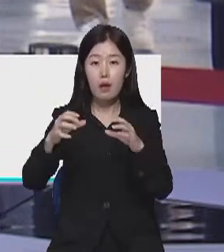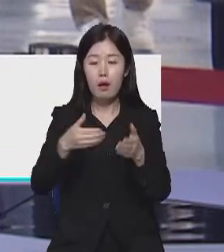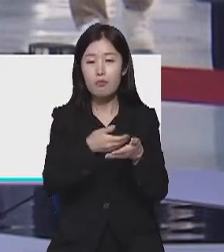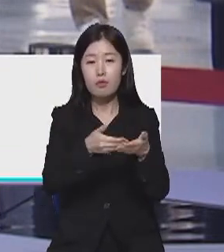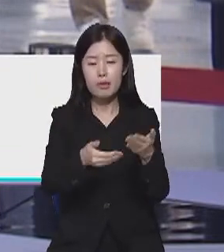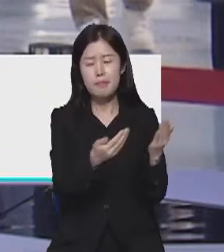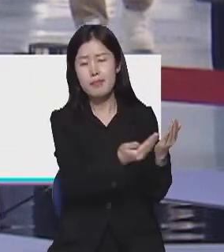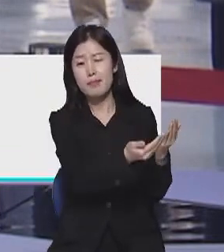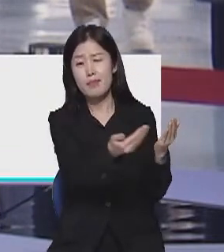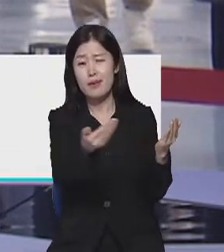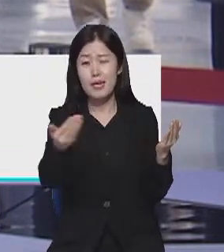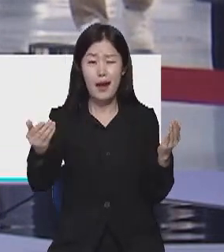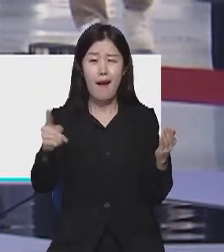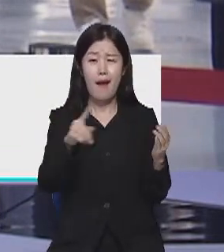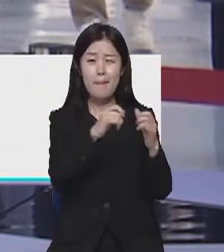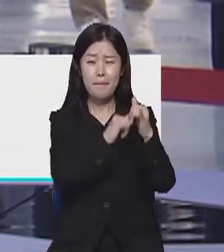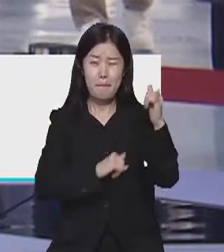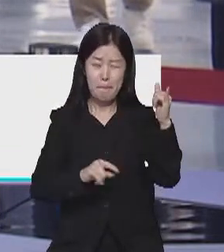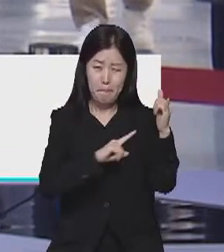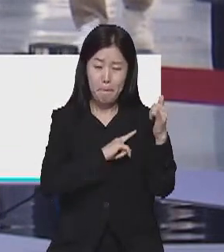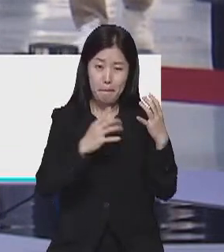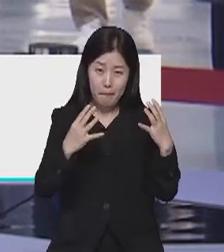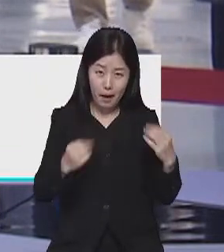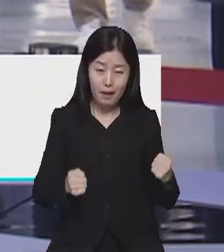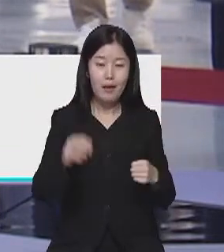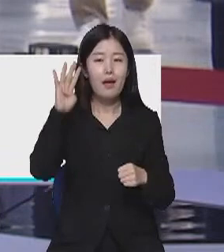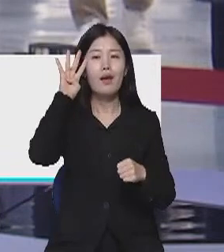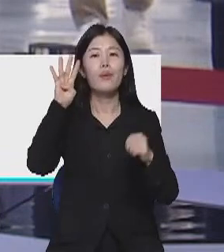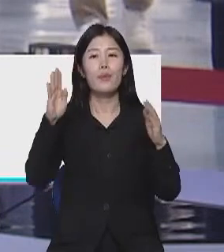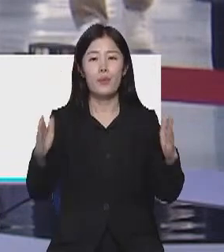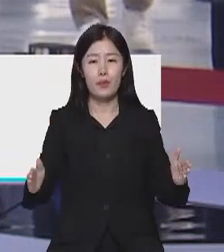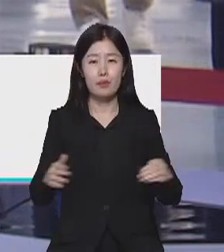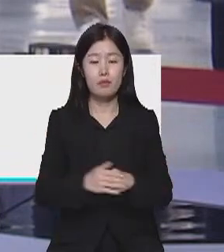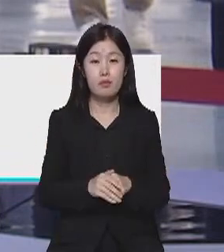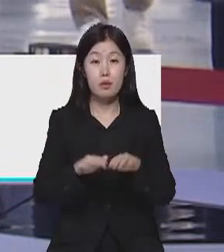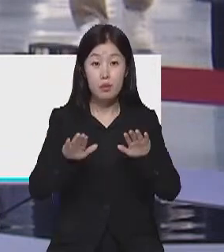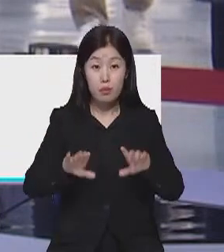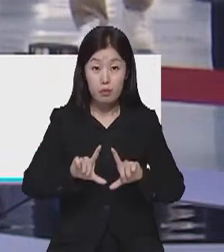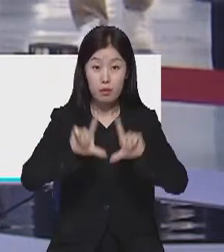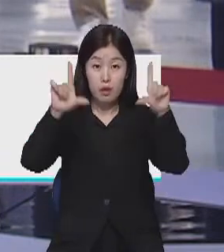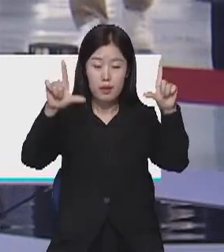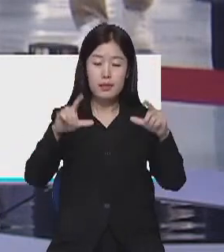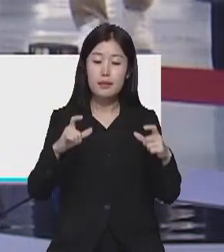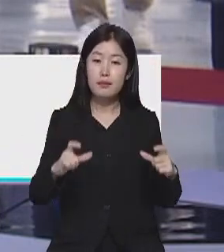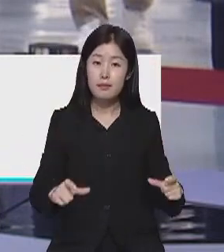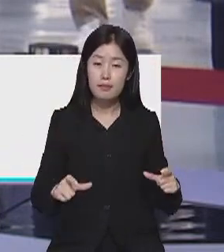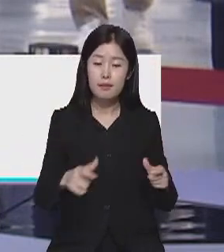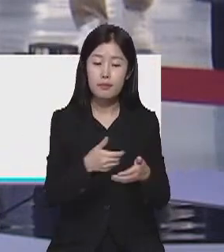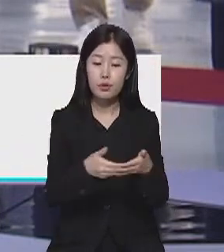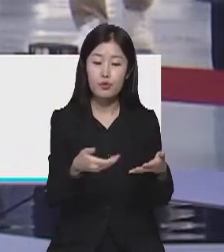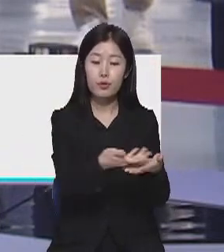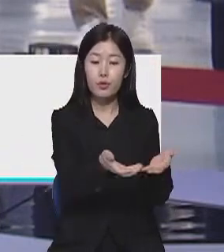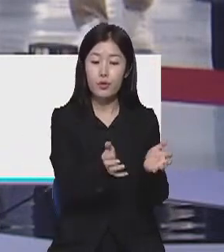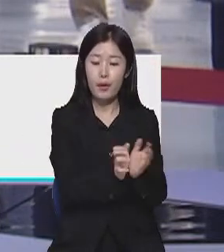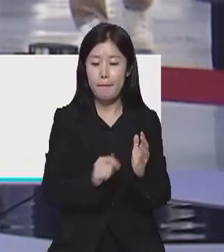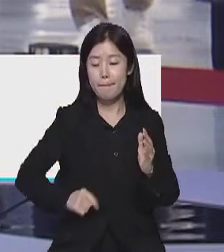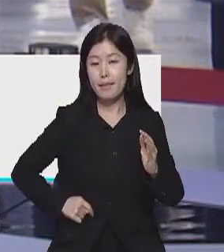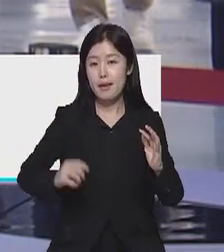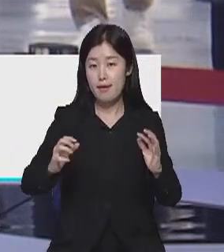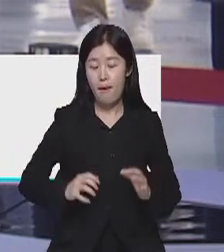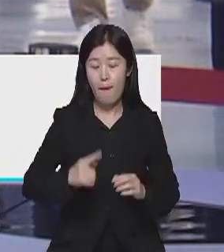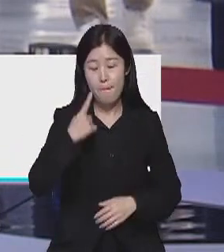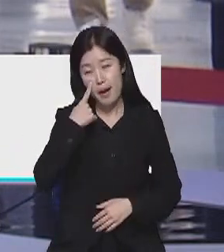이번 행사는 나을 동안 이어지는데요 특히 올해는 지역 미술계의 협업을 강화해 더욱 주목받고 있습니다